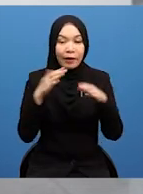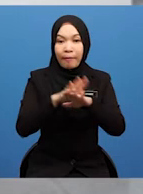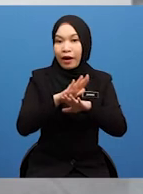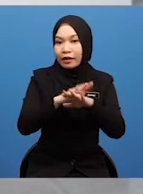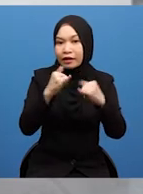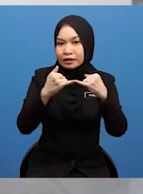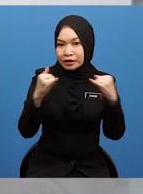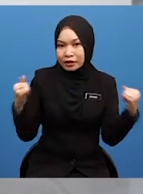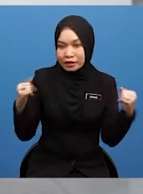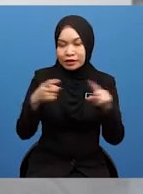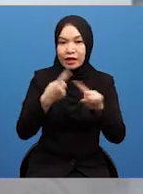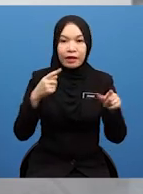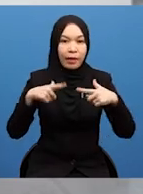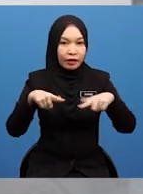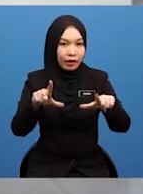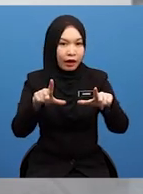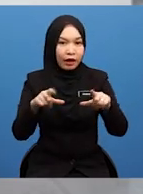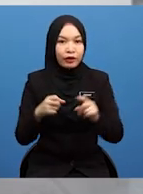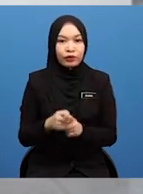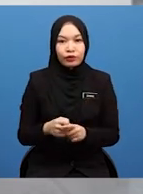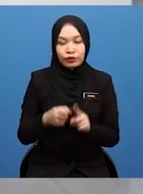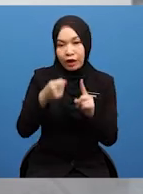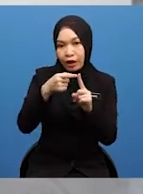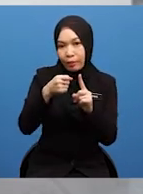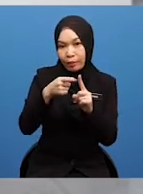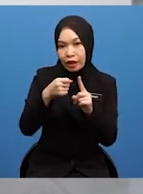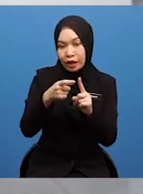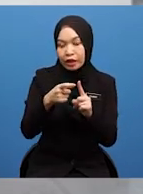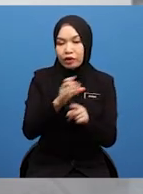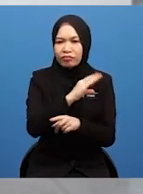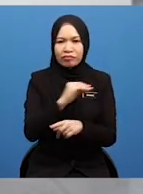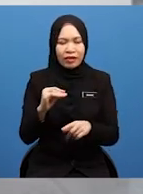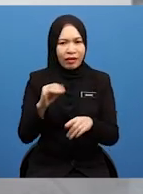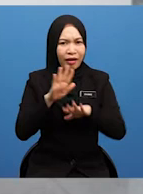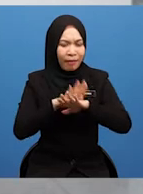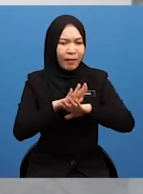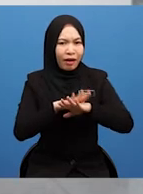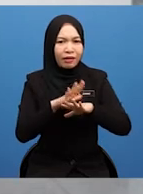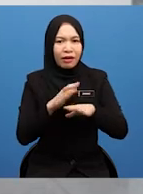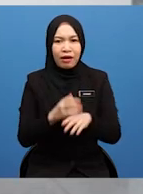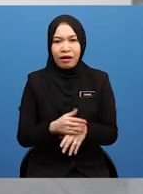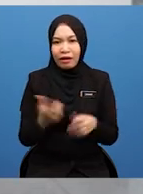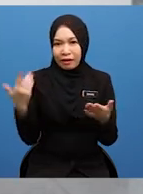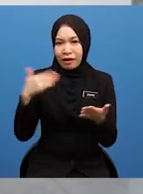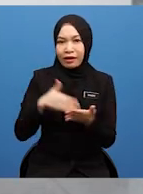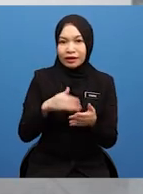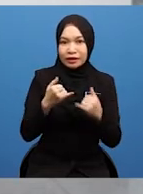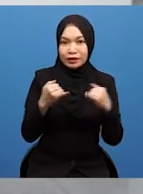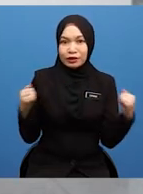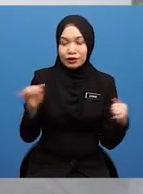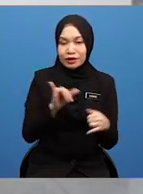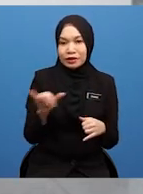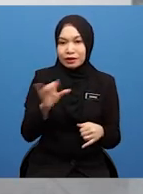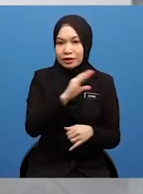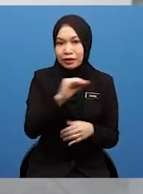Seperti kayu besi kita ada aluminium dan pelbagai lagi menurut jenis-jenis tertentu harga